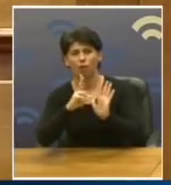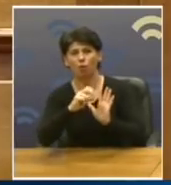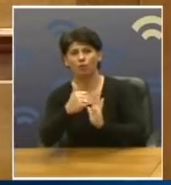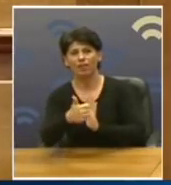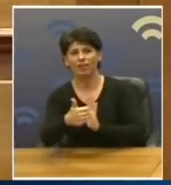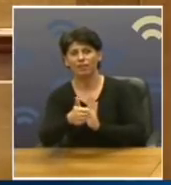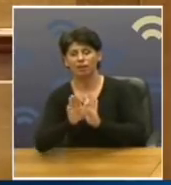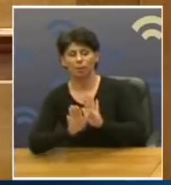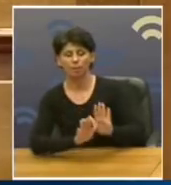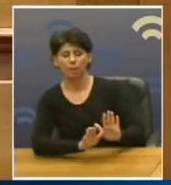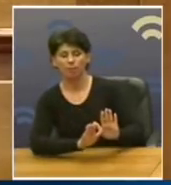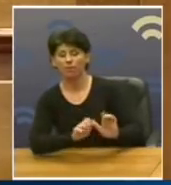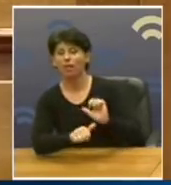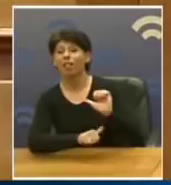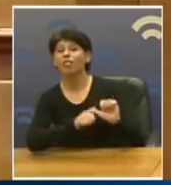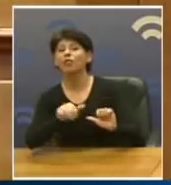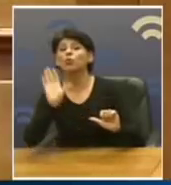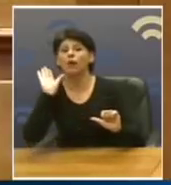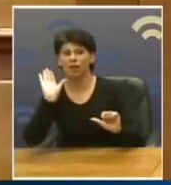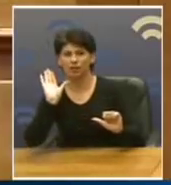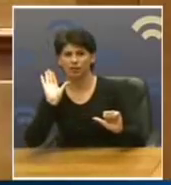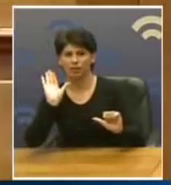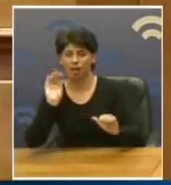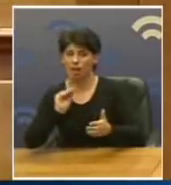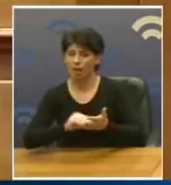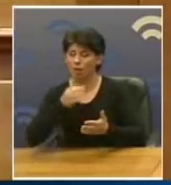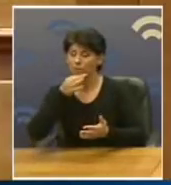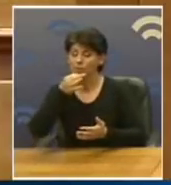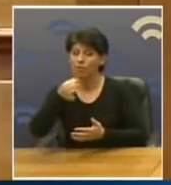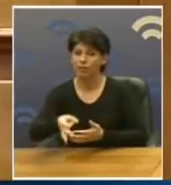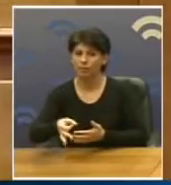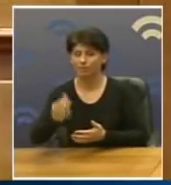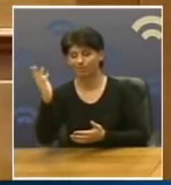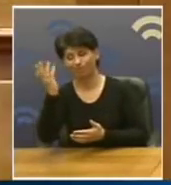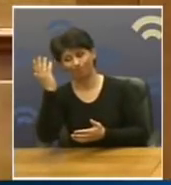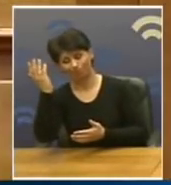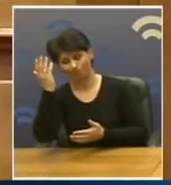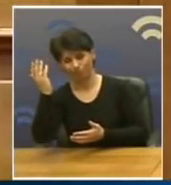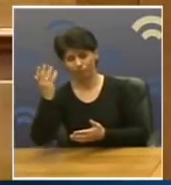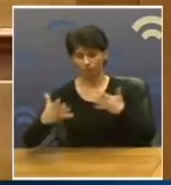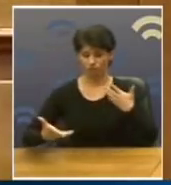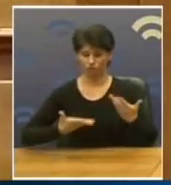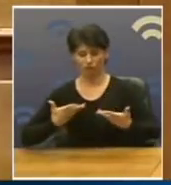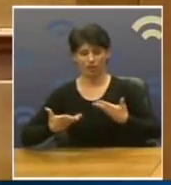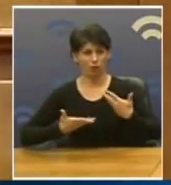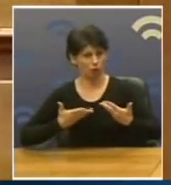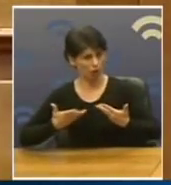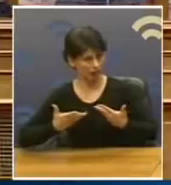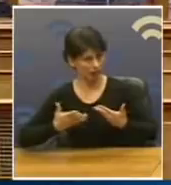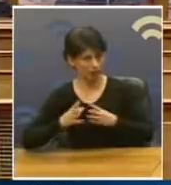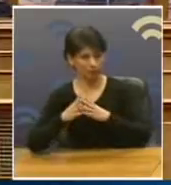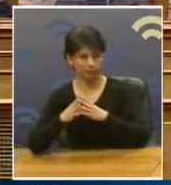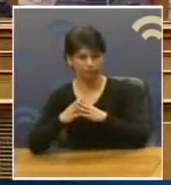86. Και να μην μιλήσω για την υποτίθεται εξυγχρονιστική